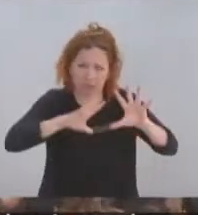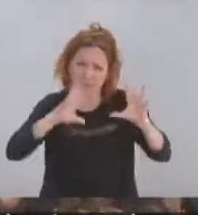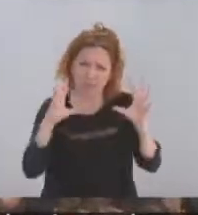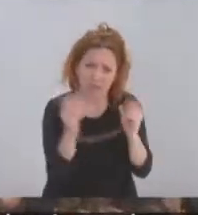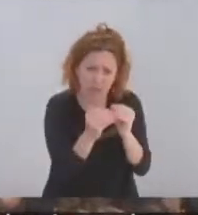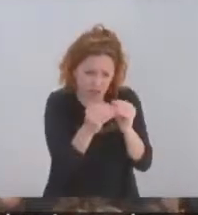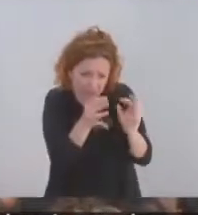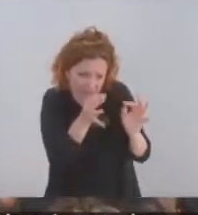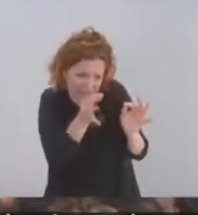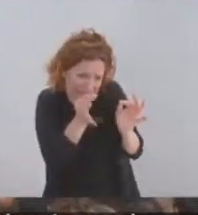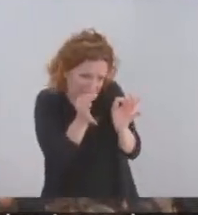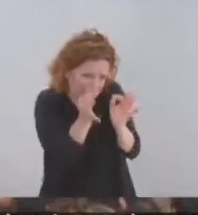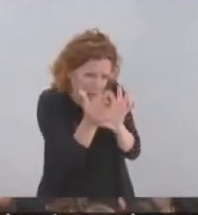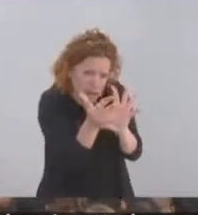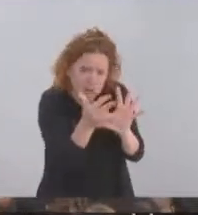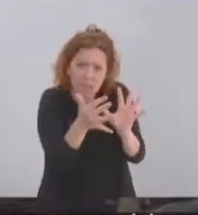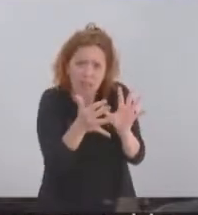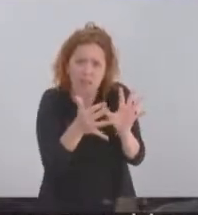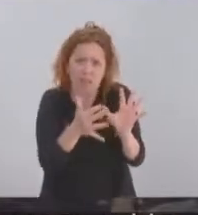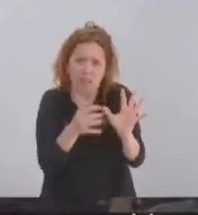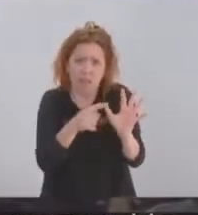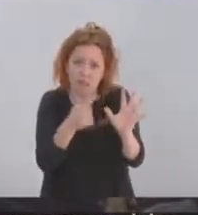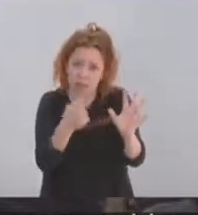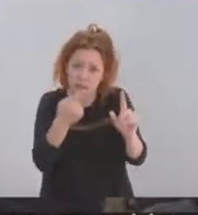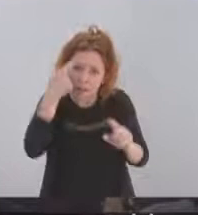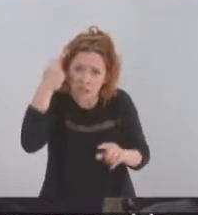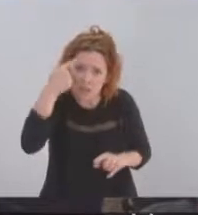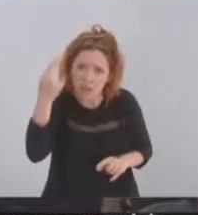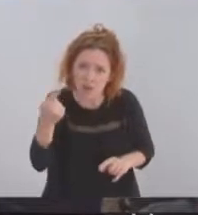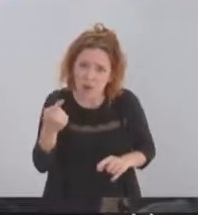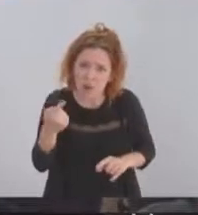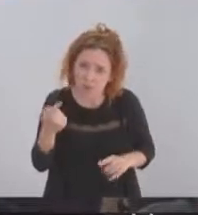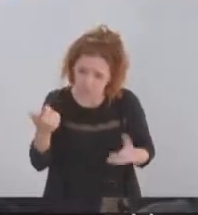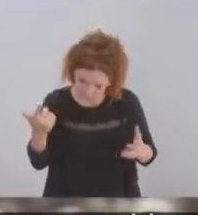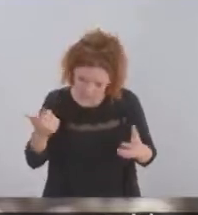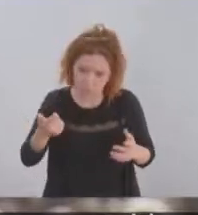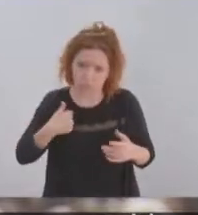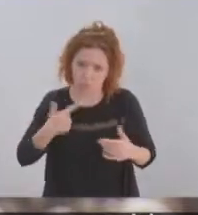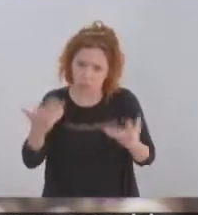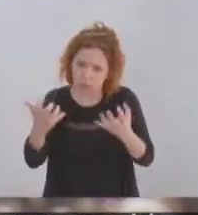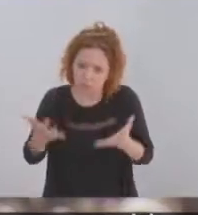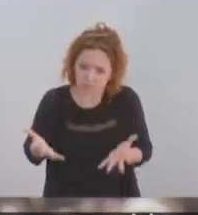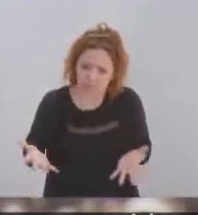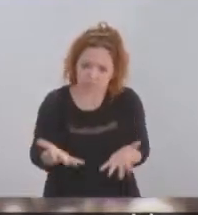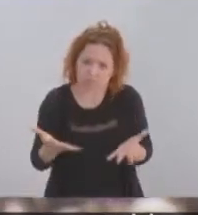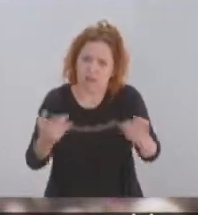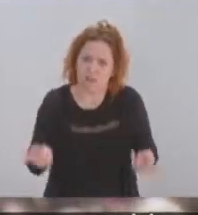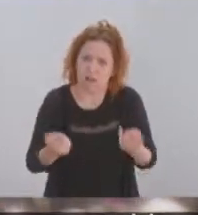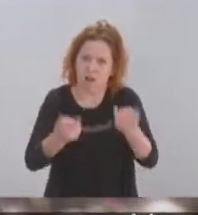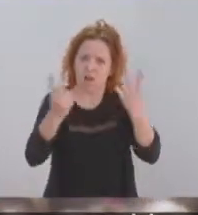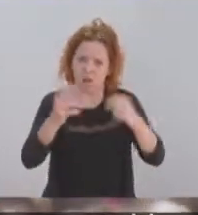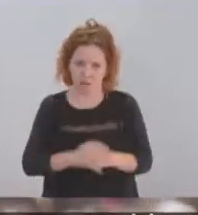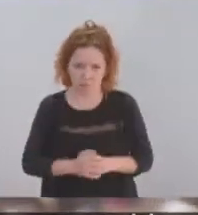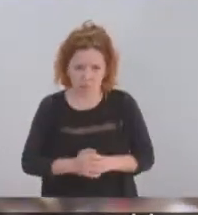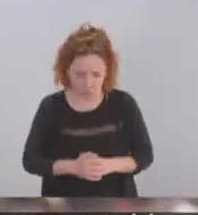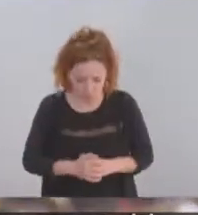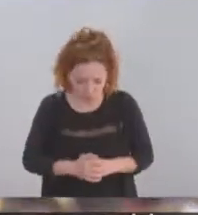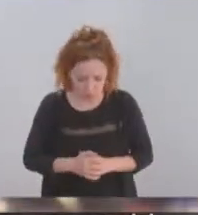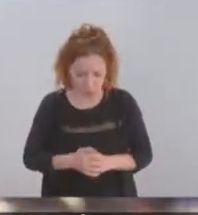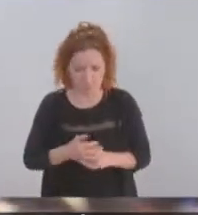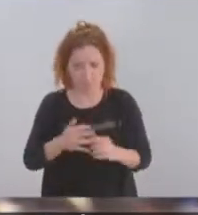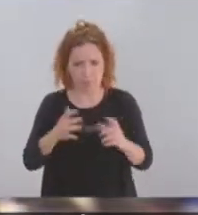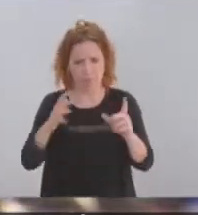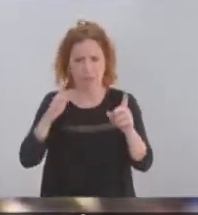courbures qu'il faut faire avec ces métaux, eh bien, dès l'âge de 16 ans, vous aurez l'allocation d'autonomie que je me propose de